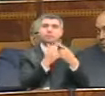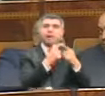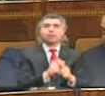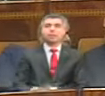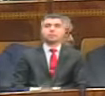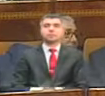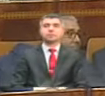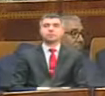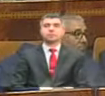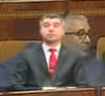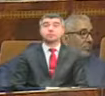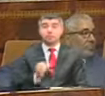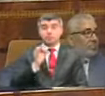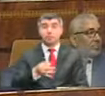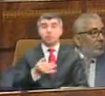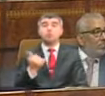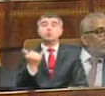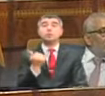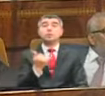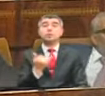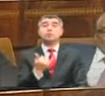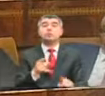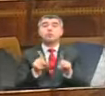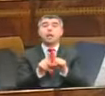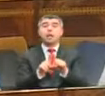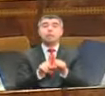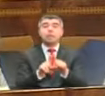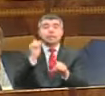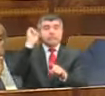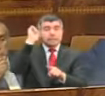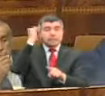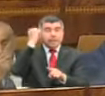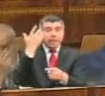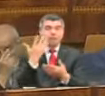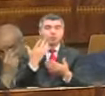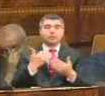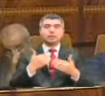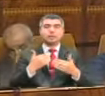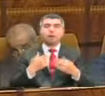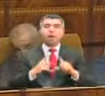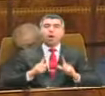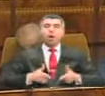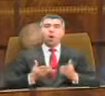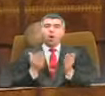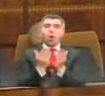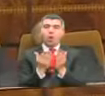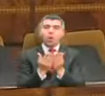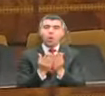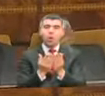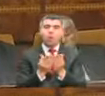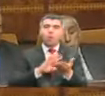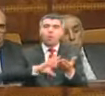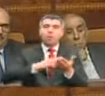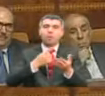أولاً، تفعيل إصلاح منظومة التربية والتكوين والبحث العلمي باعتبار